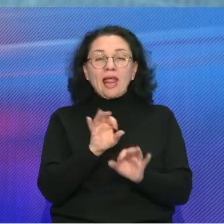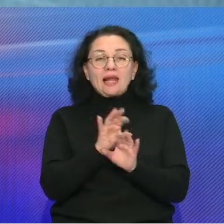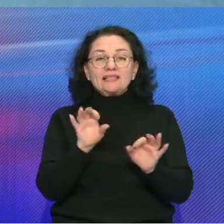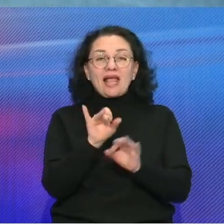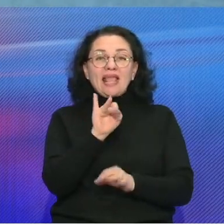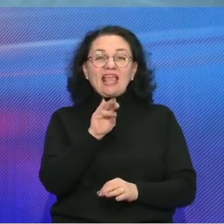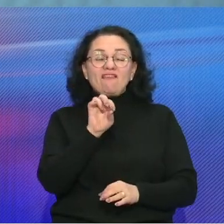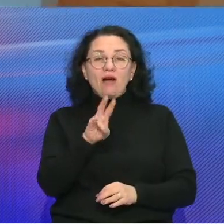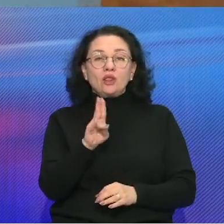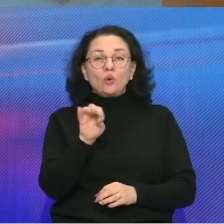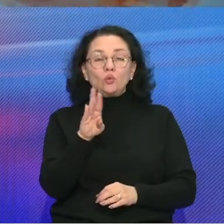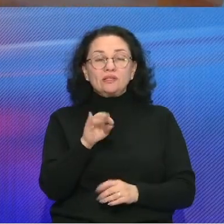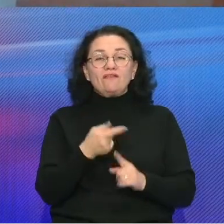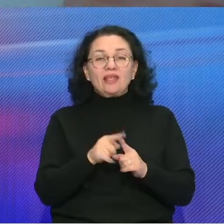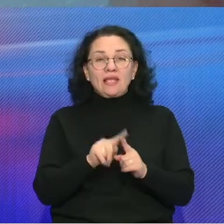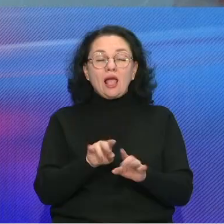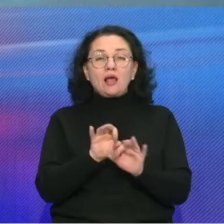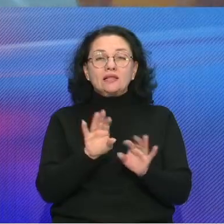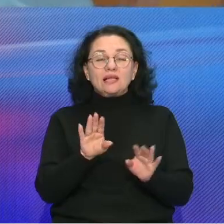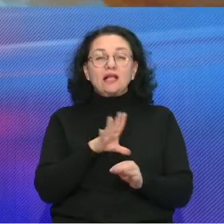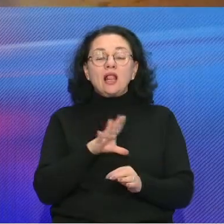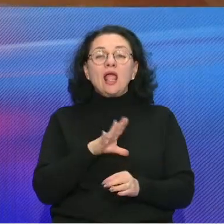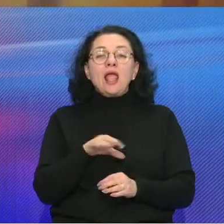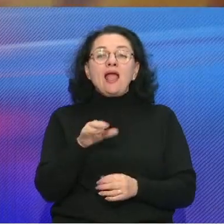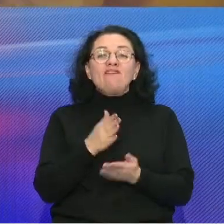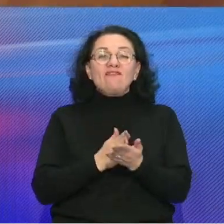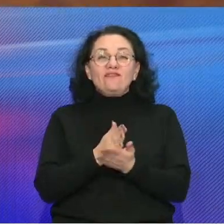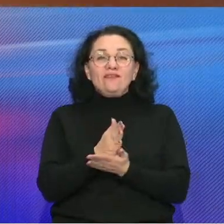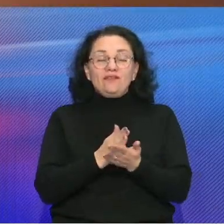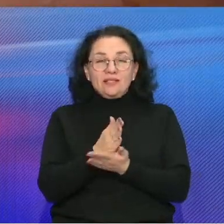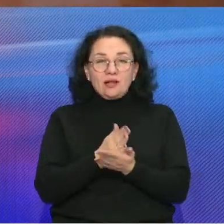старшиня областной организации Белорусского громадского объединения ветеранов.